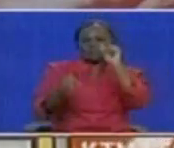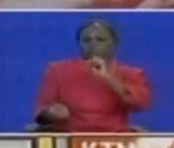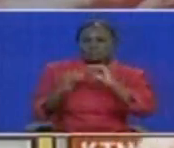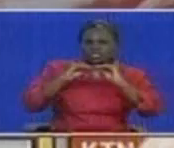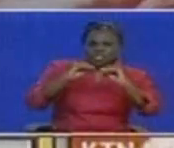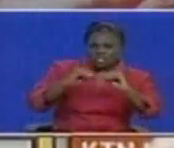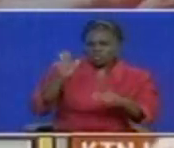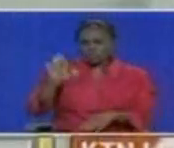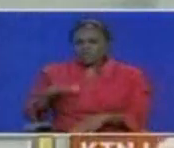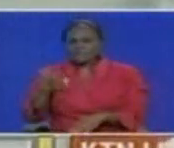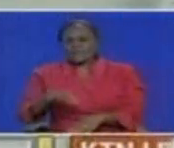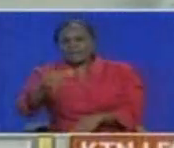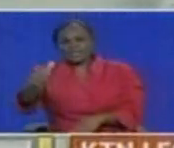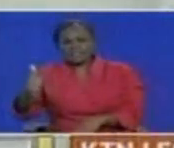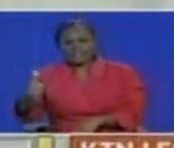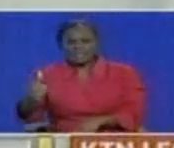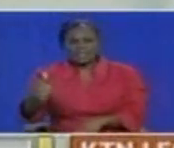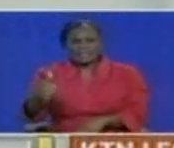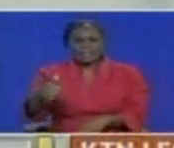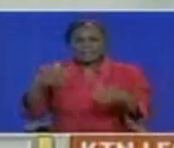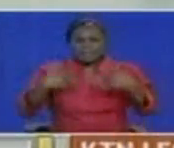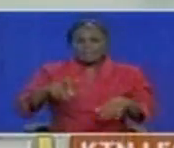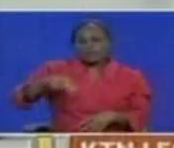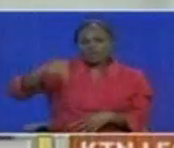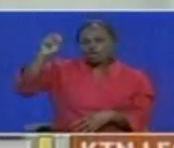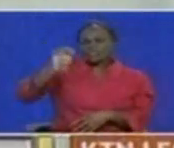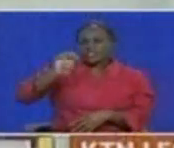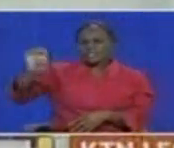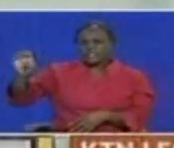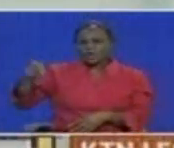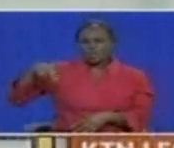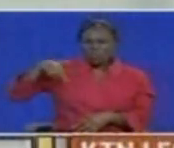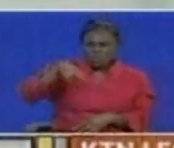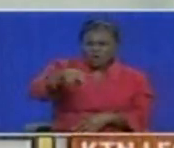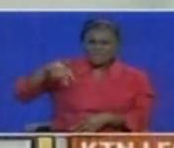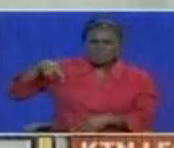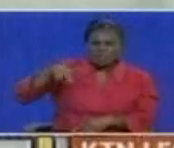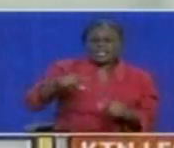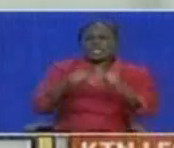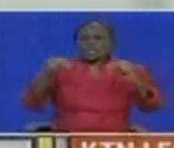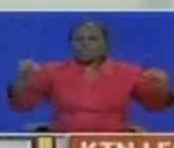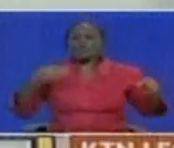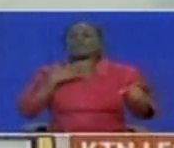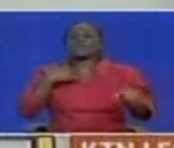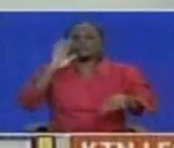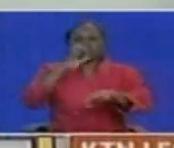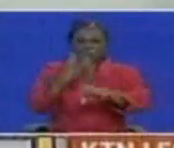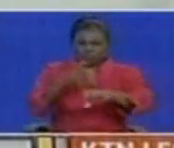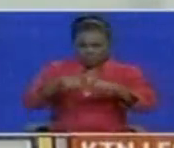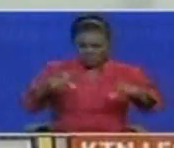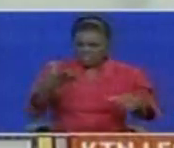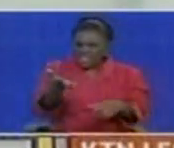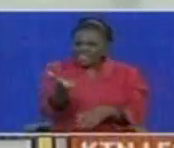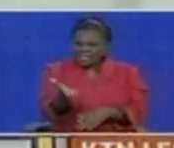kwa kina mama. People in northeastern trekking for so many kilometers looking for firewood, yet at their